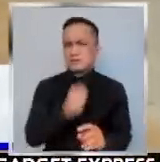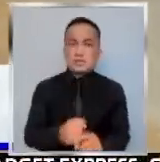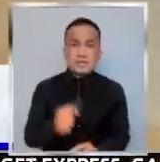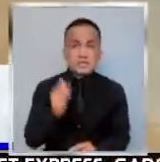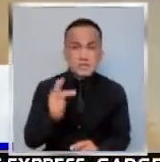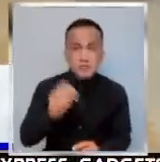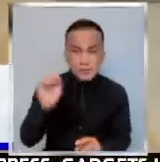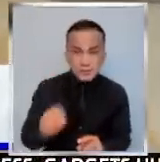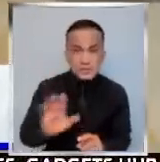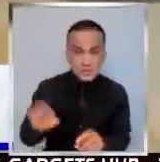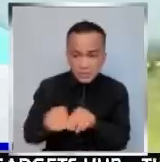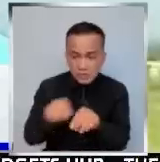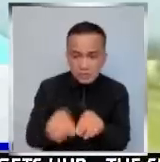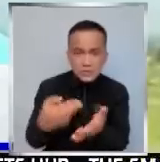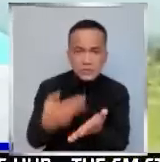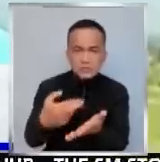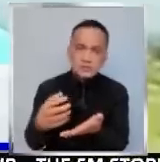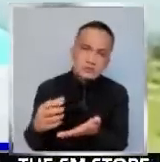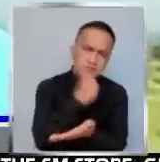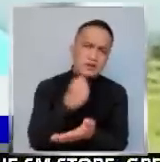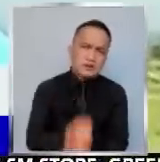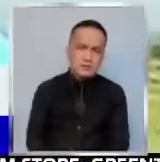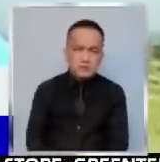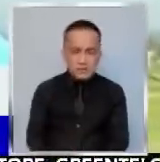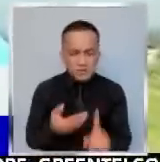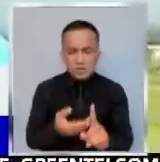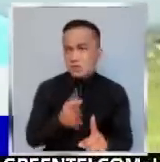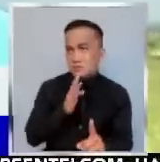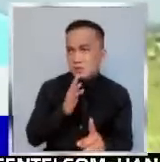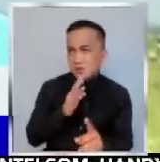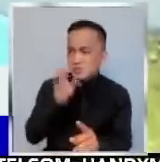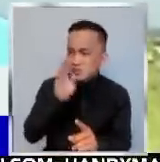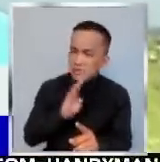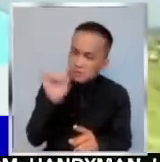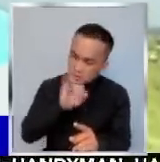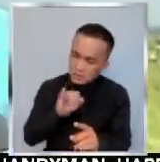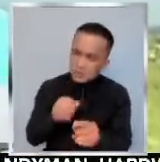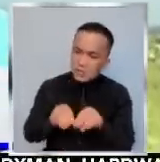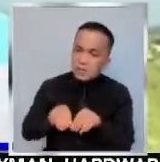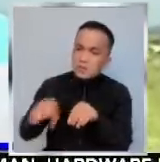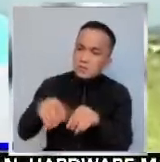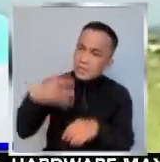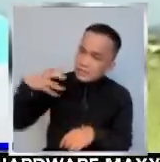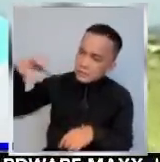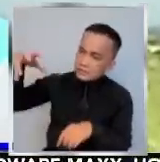kanyang tanim na palay ang kanyang naani. Yung pong natirang palay na pakikinabangan, ayan, binibilad namin,